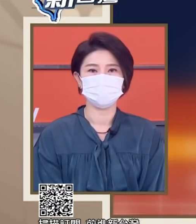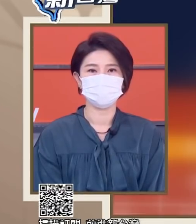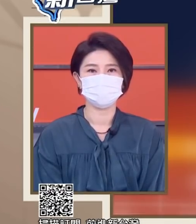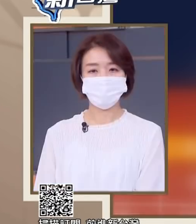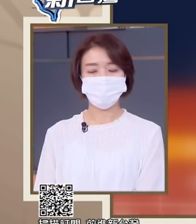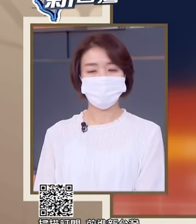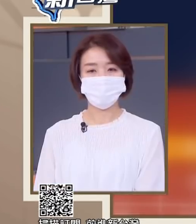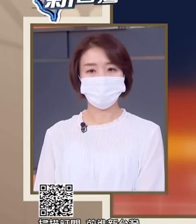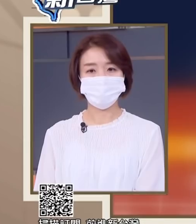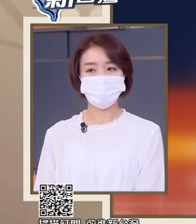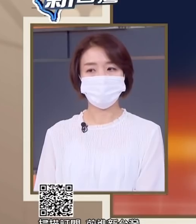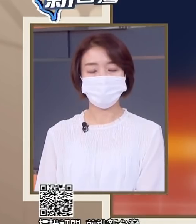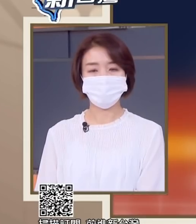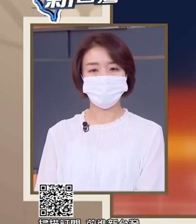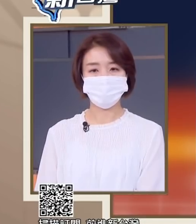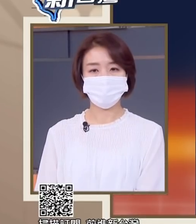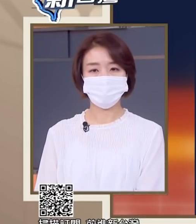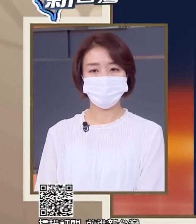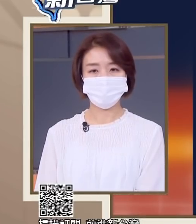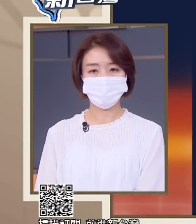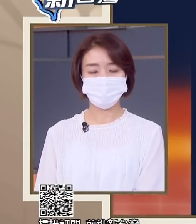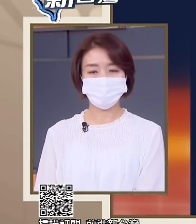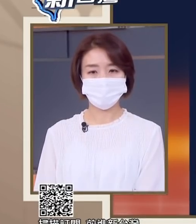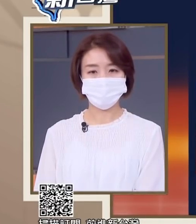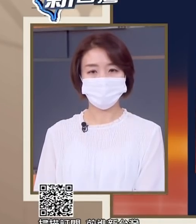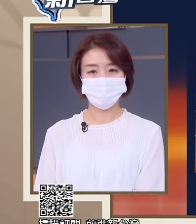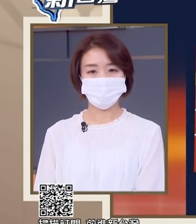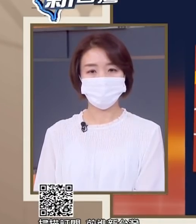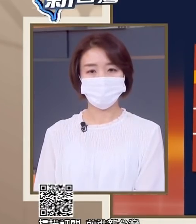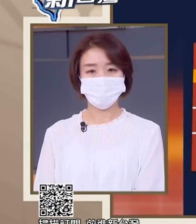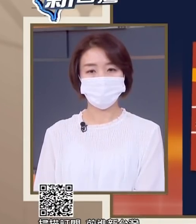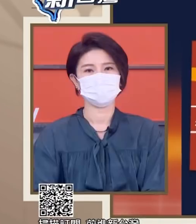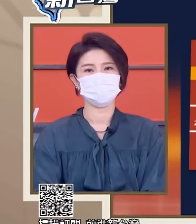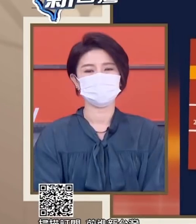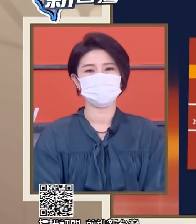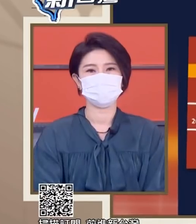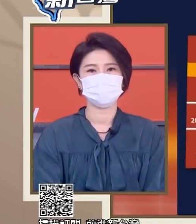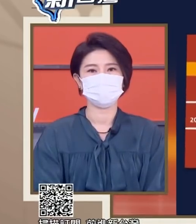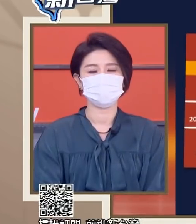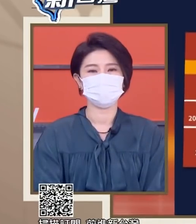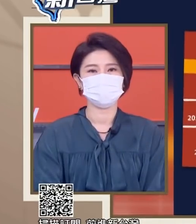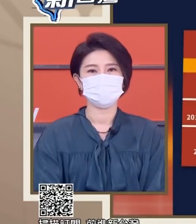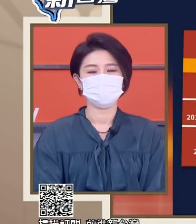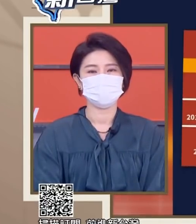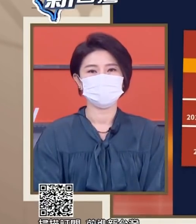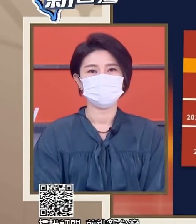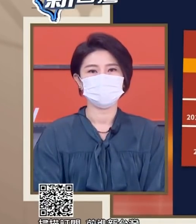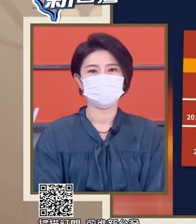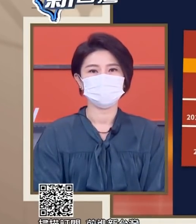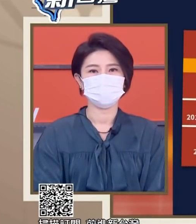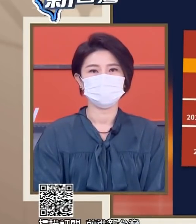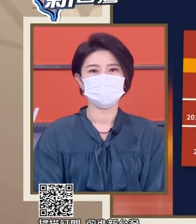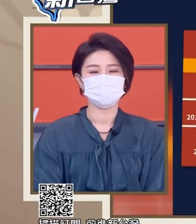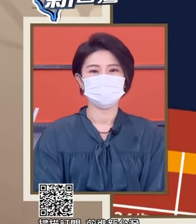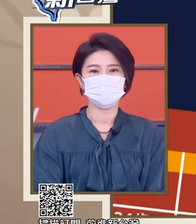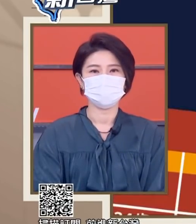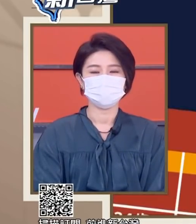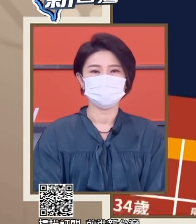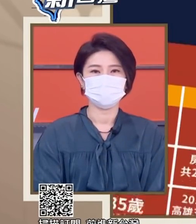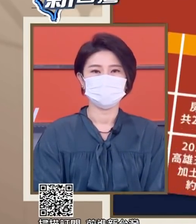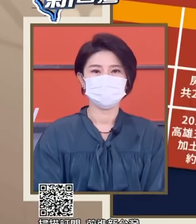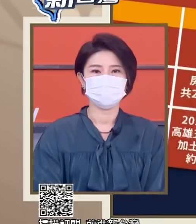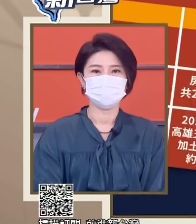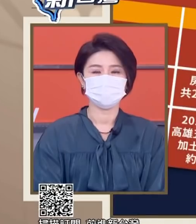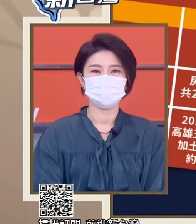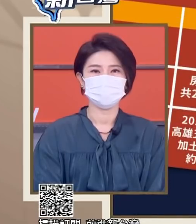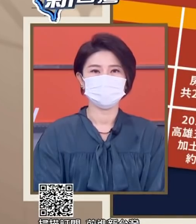汇完之后直接结算，那看起来好像是突然跑出来的。嗯，我想我的收入跟车子、房子状况，以